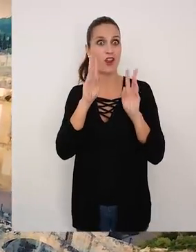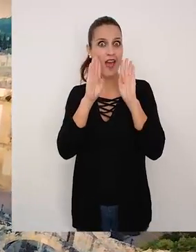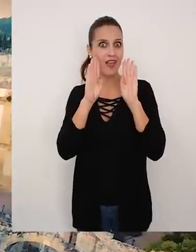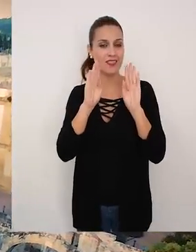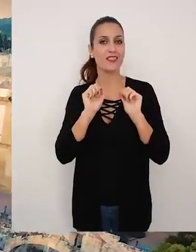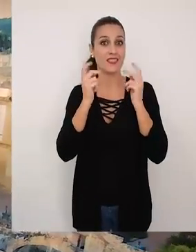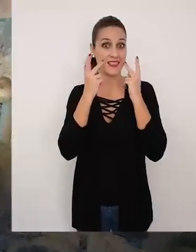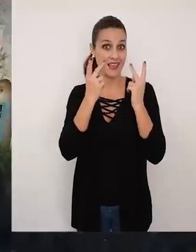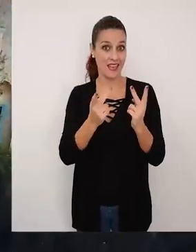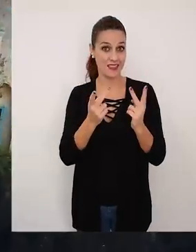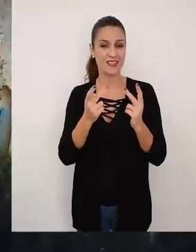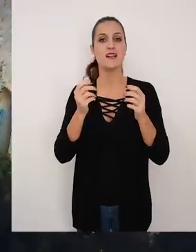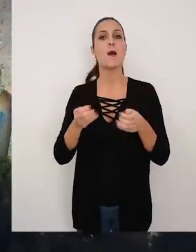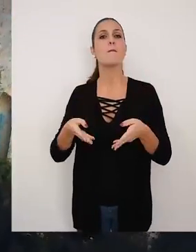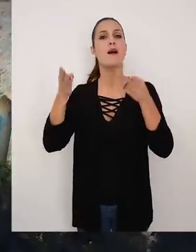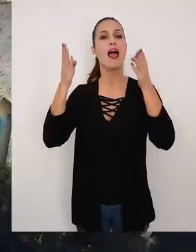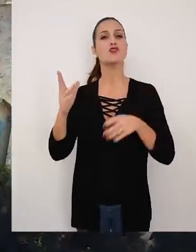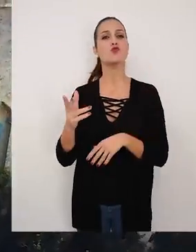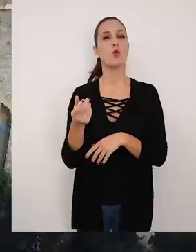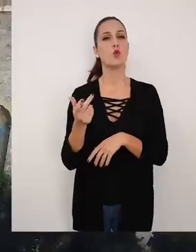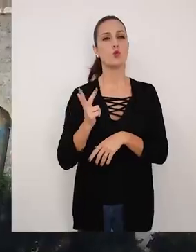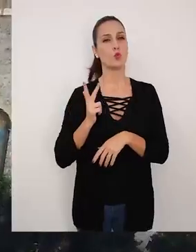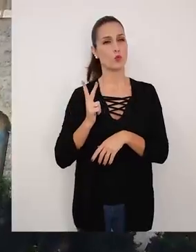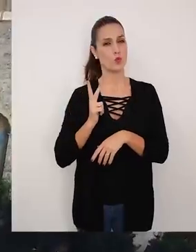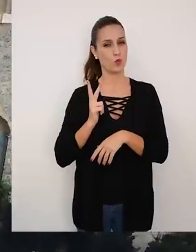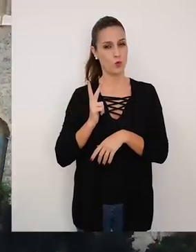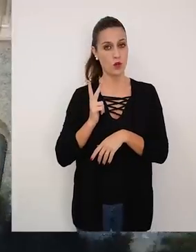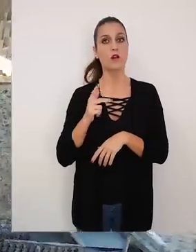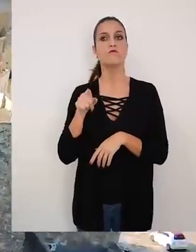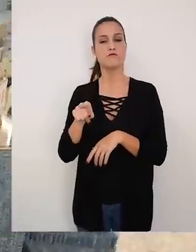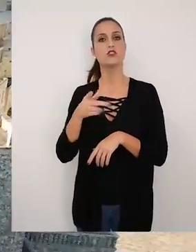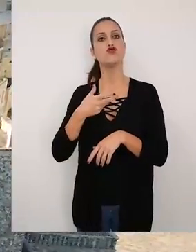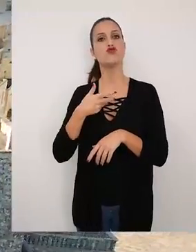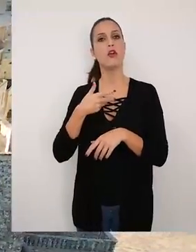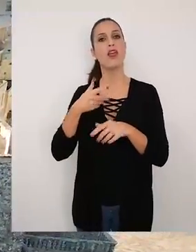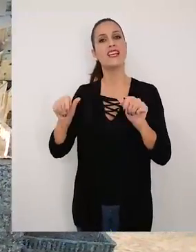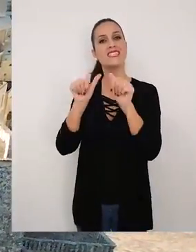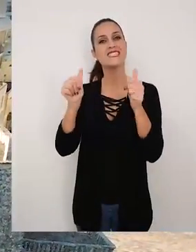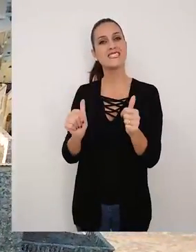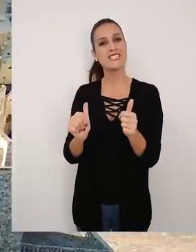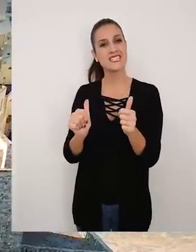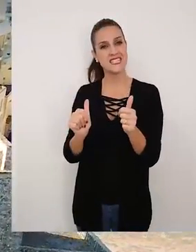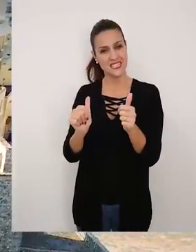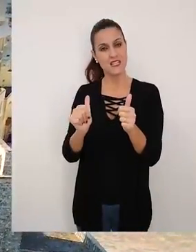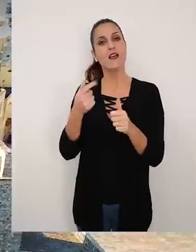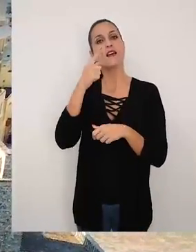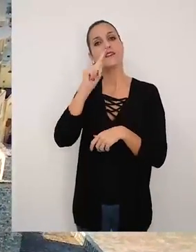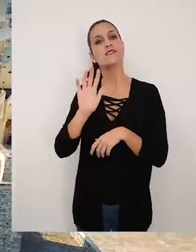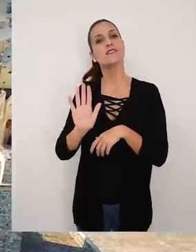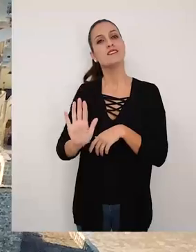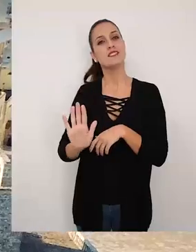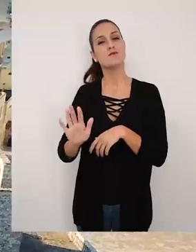attenti. La mole del palazzo ducale presenta le caratteristiche evoluzioni strutturali dei fortilizi di